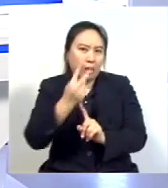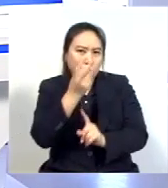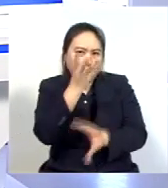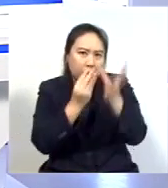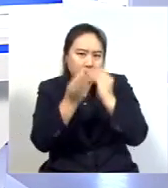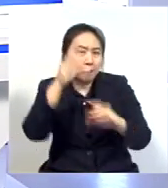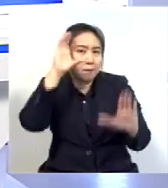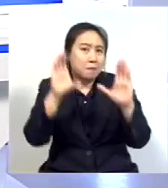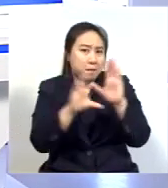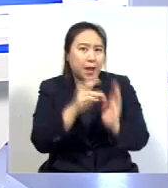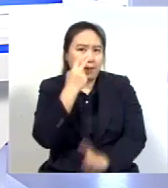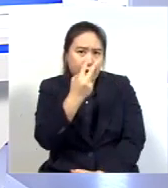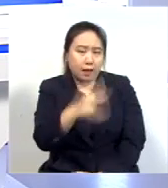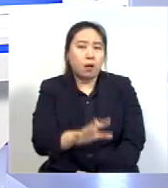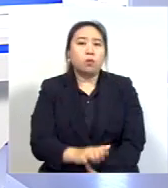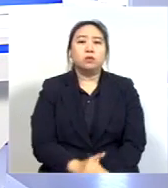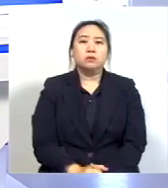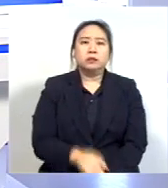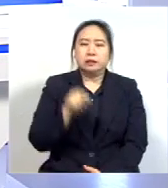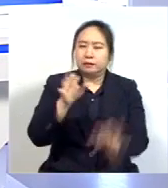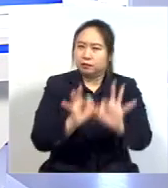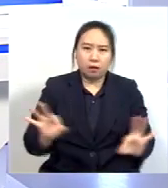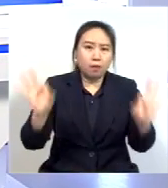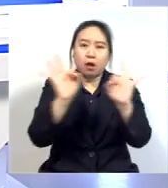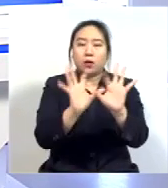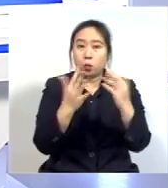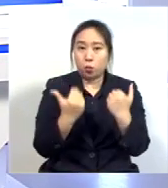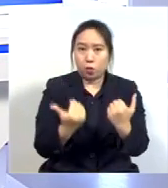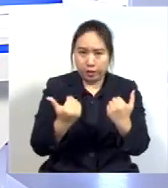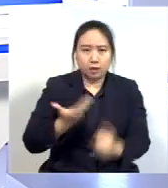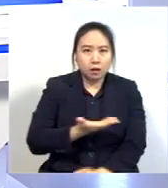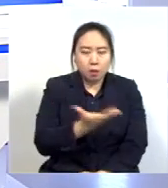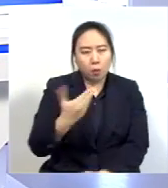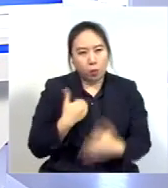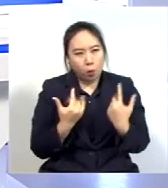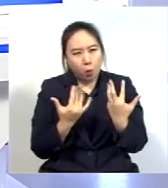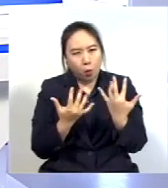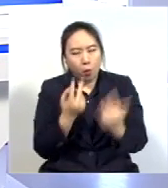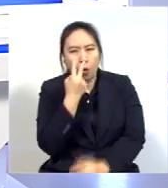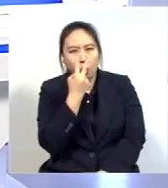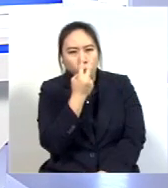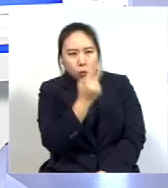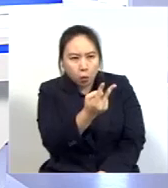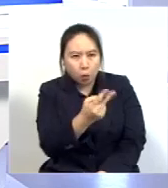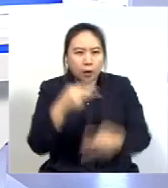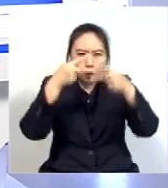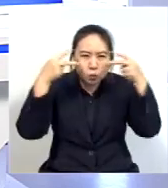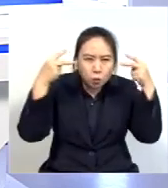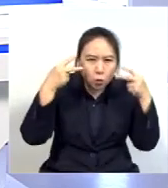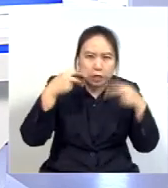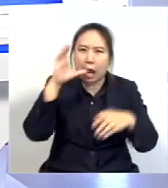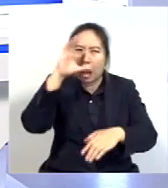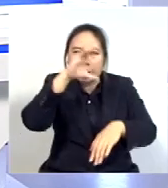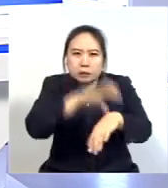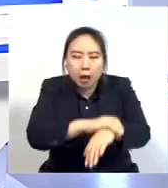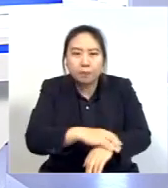แล้วก็ได้เห็นภาพกันมาพอสมควรแล้วนะคะเป็นคดีใหญ่ที่วันนี้นะคะทุกคนก็เฝ้าจับตารอนะคะถึงการติดตามคนร้ายที่ใช้อาวุธปื